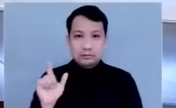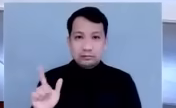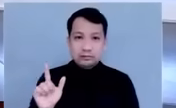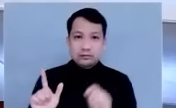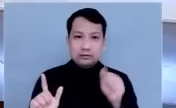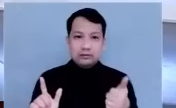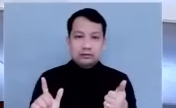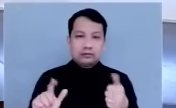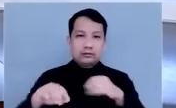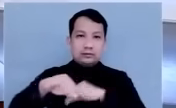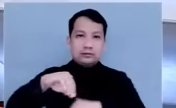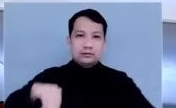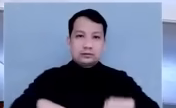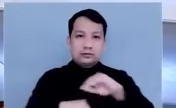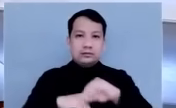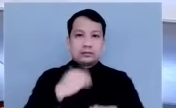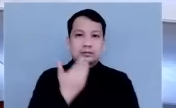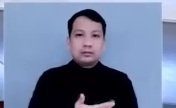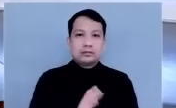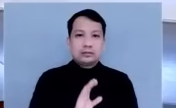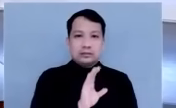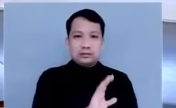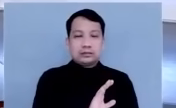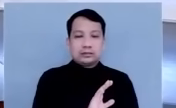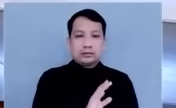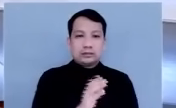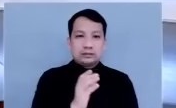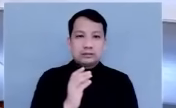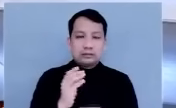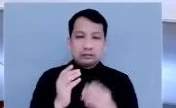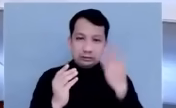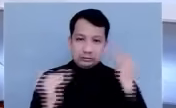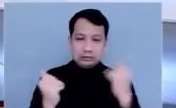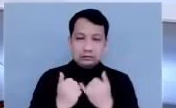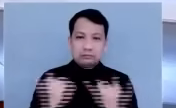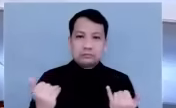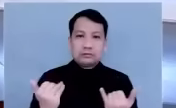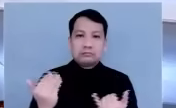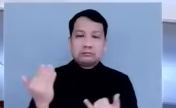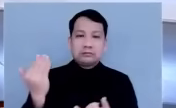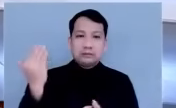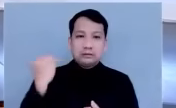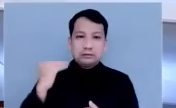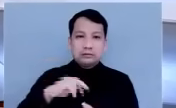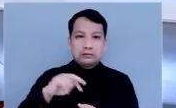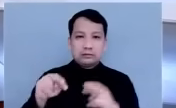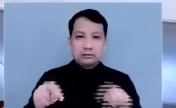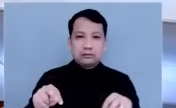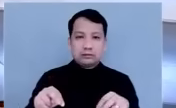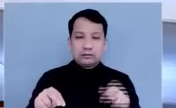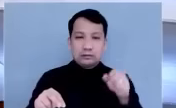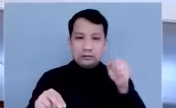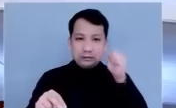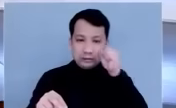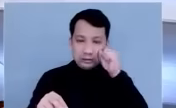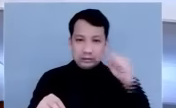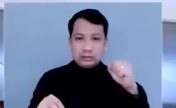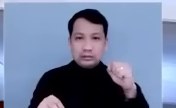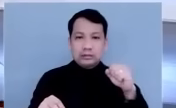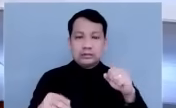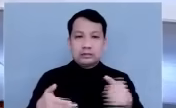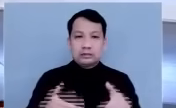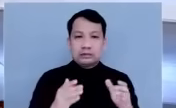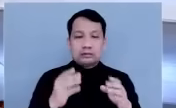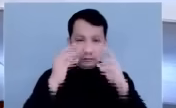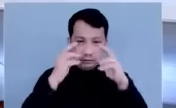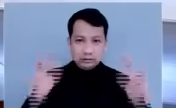nagpalit siya at ang kanyang anak na si Sara sa pwesto. At noong nakaraang 2022 election, si Sebastian Duterte na ang pinatakbong alkalde